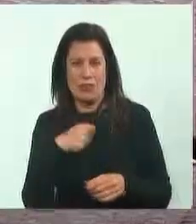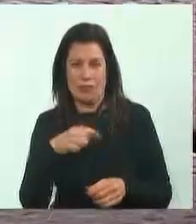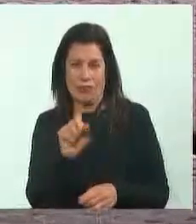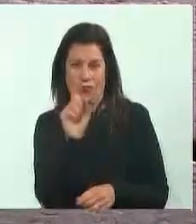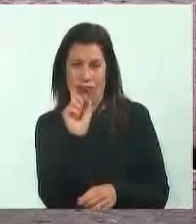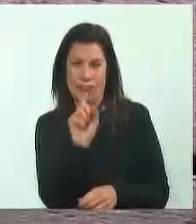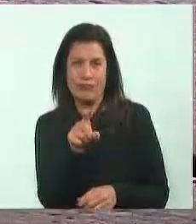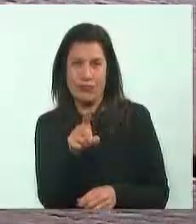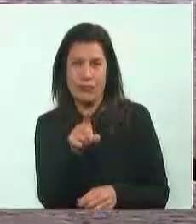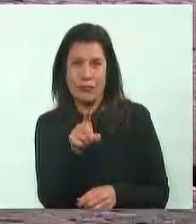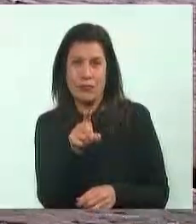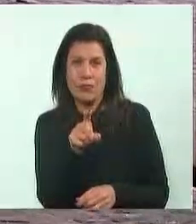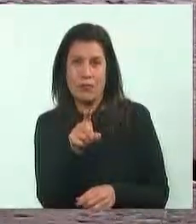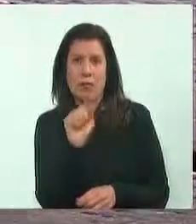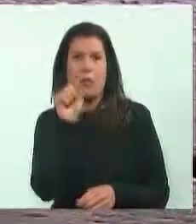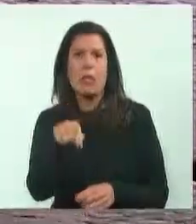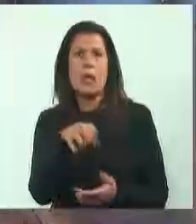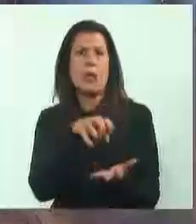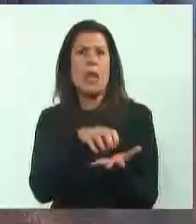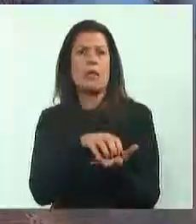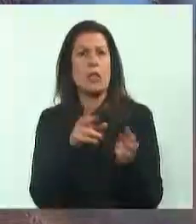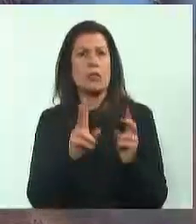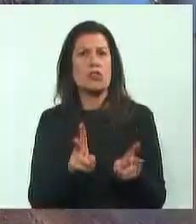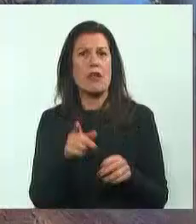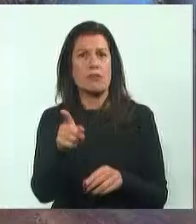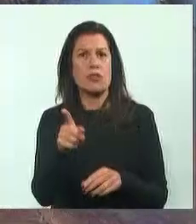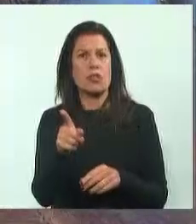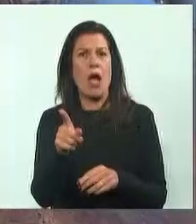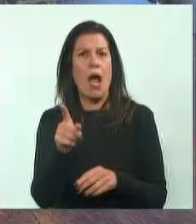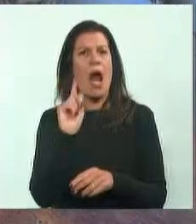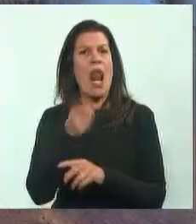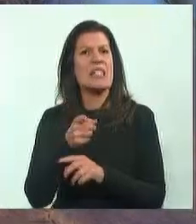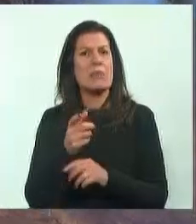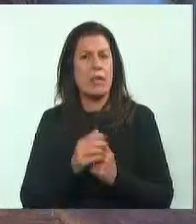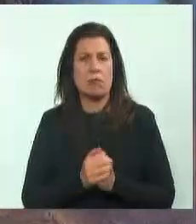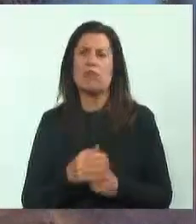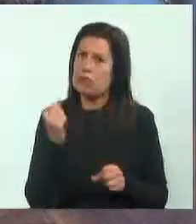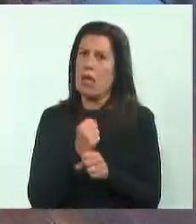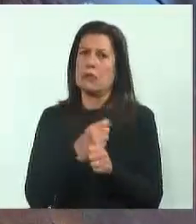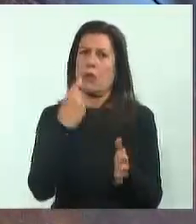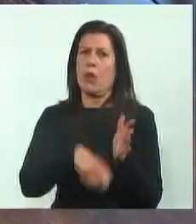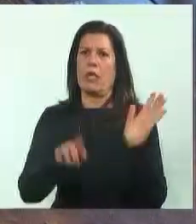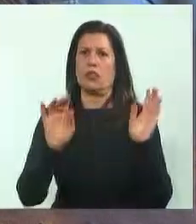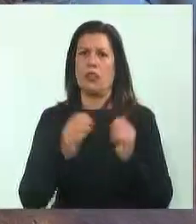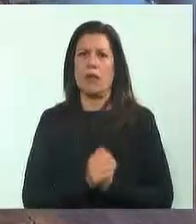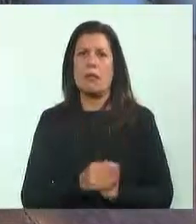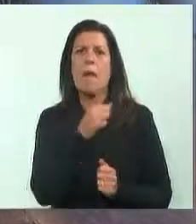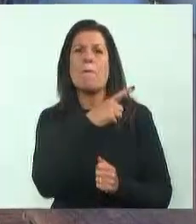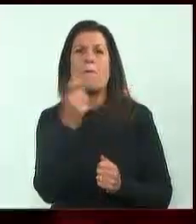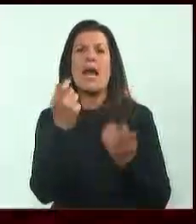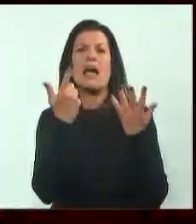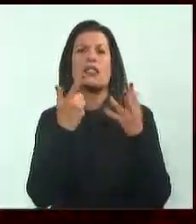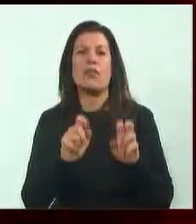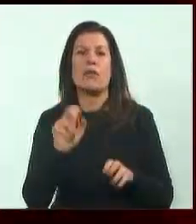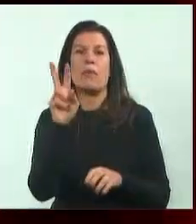להרזיה, והגענו לאתר שבו ניתן להזמין את המוצר. ביצענו את הרכישה. $170, זה מחיר